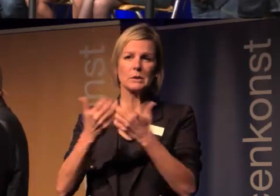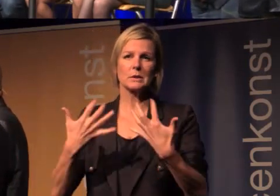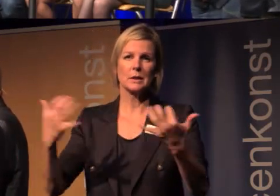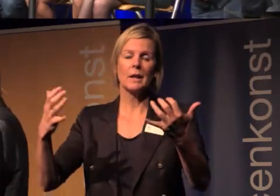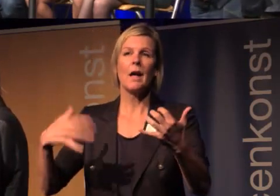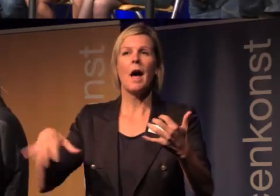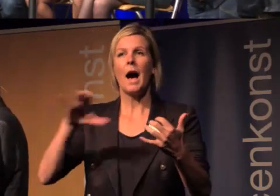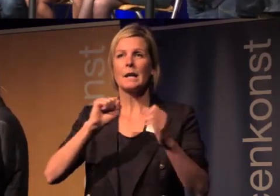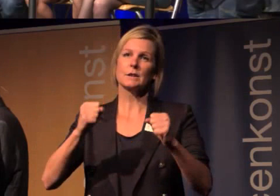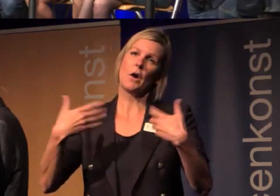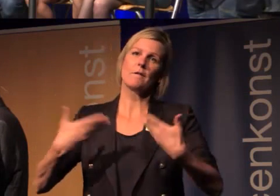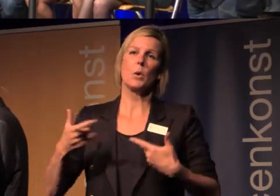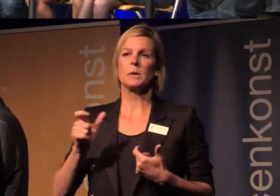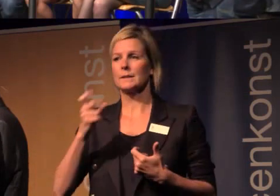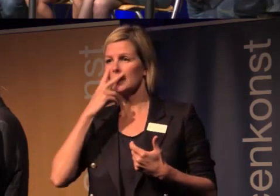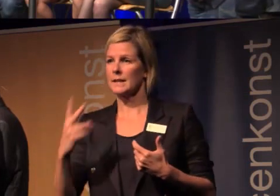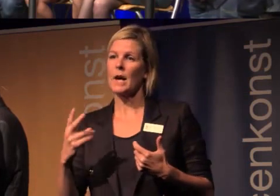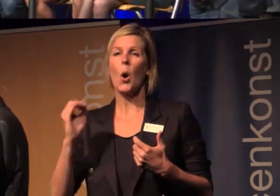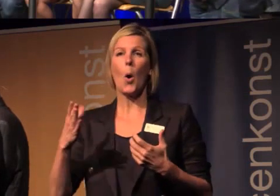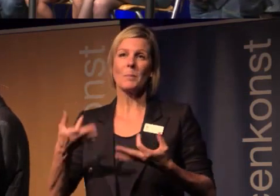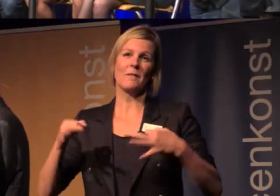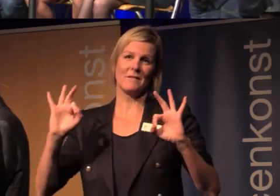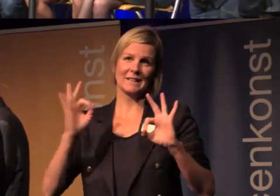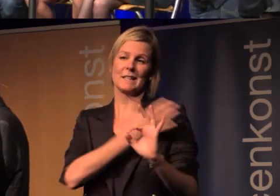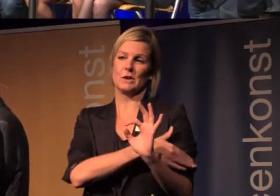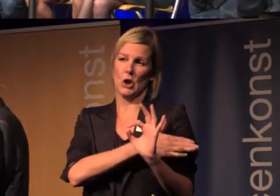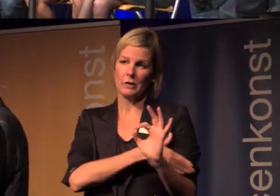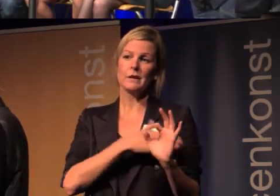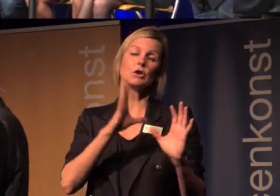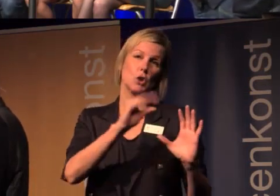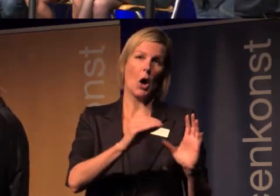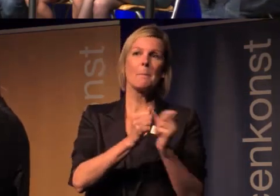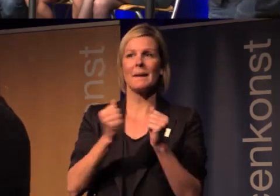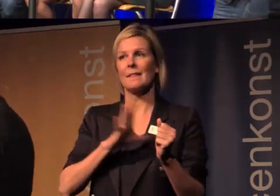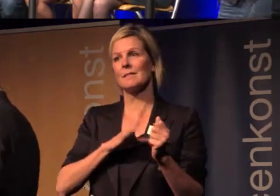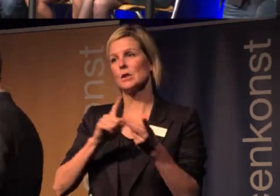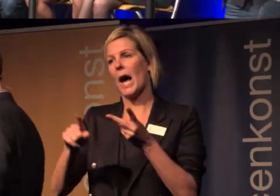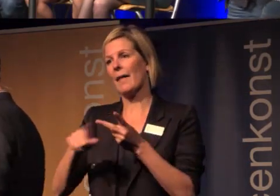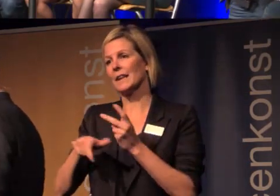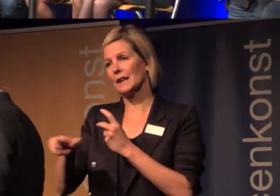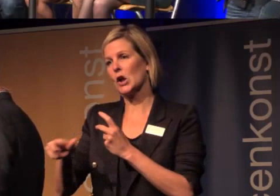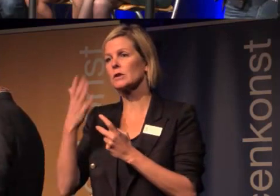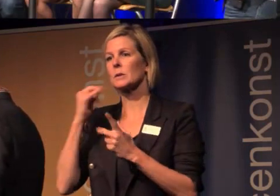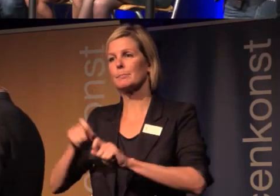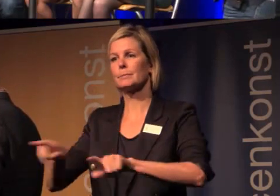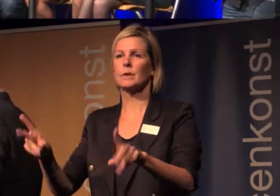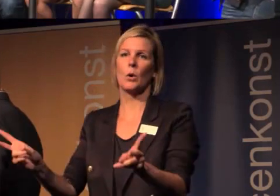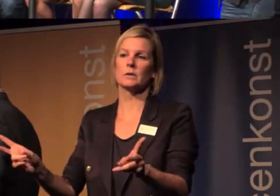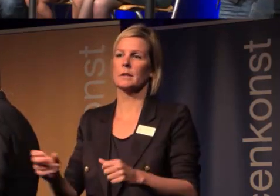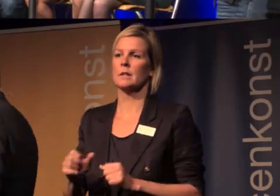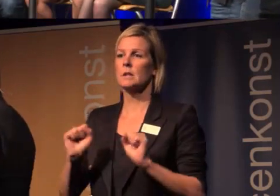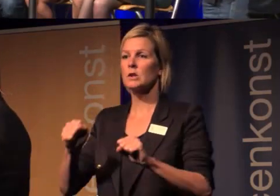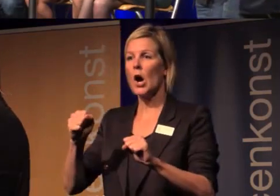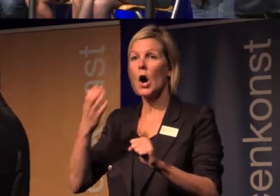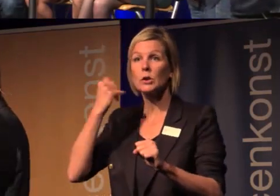stora delar av befolkningen. Det kan ju vara i public service, men det finns ju också andra kanaler som går ut så pass brett. Okej. Okay. Ska man få låna Tintin